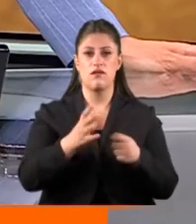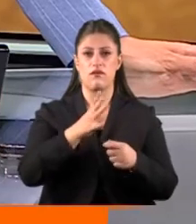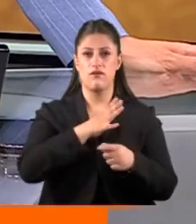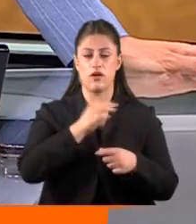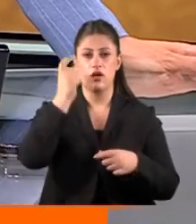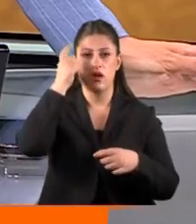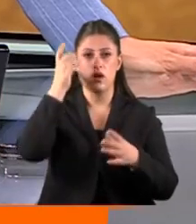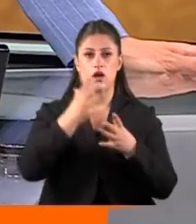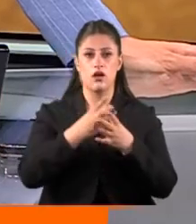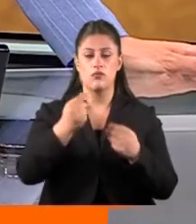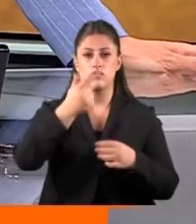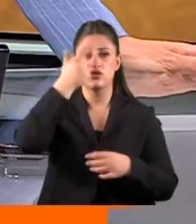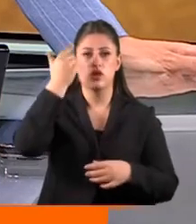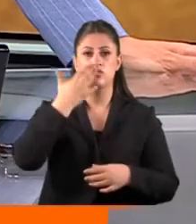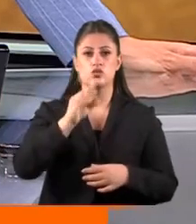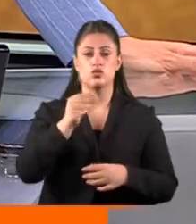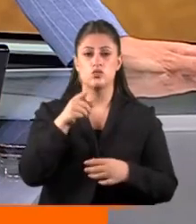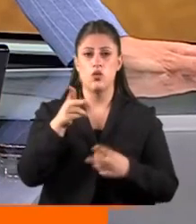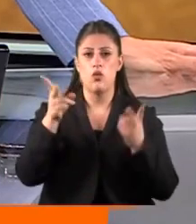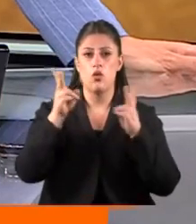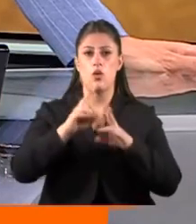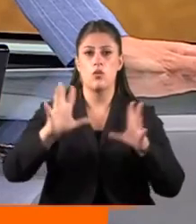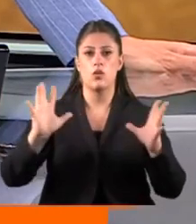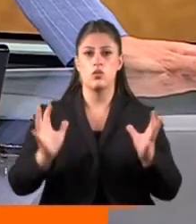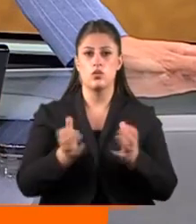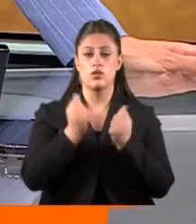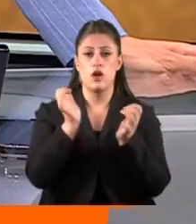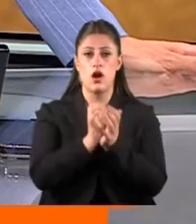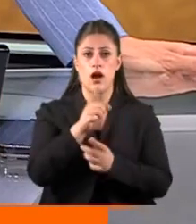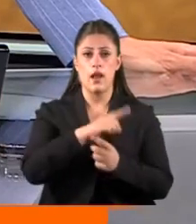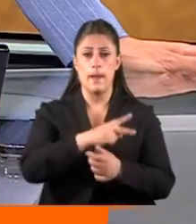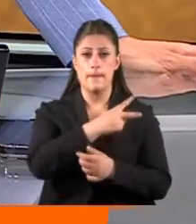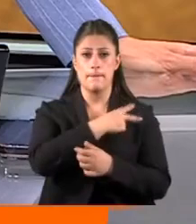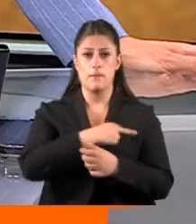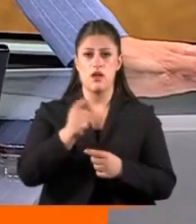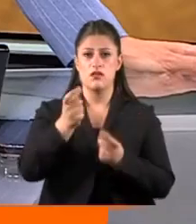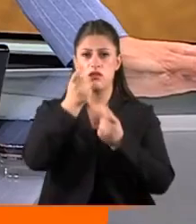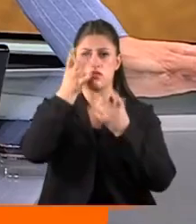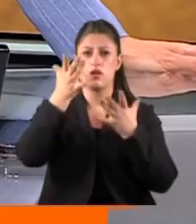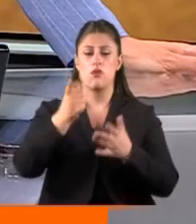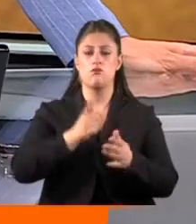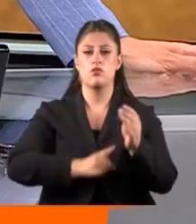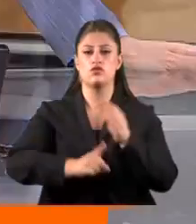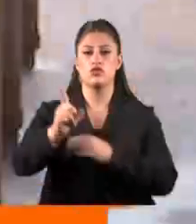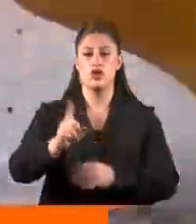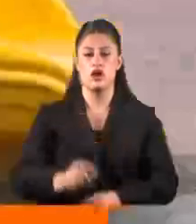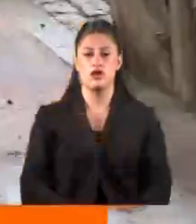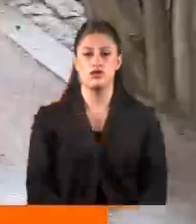Bilincini kaybeden talihsiz çocuk ölümden döndü. Aile belediyenin ihmalinden şikayetçi.